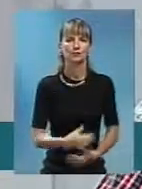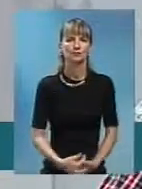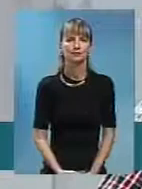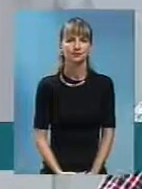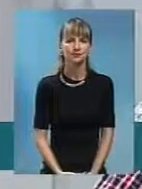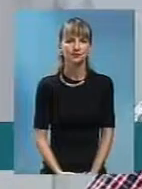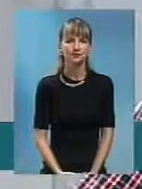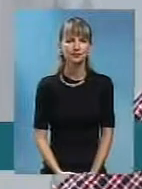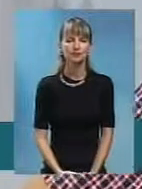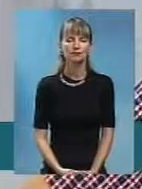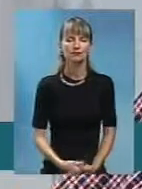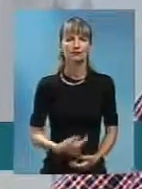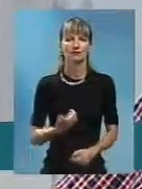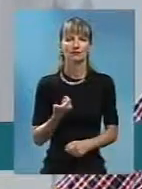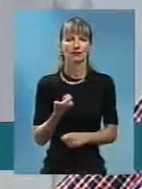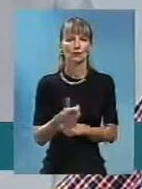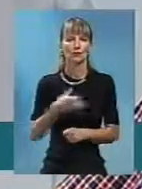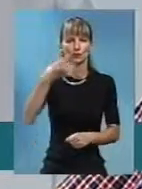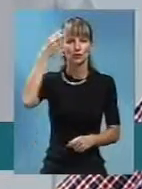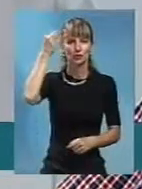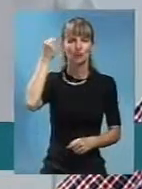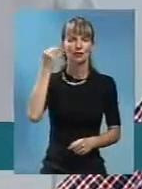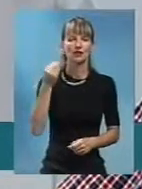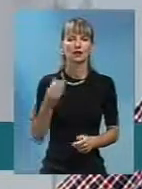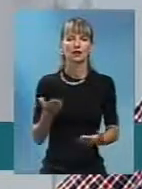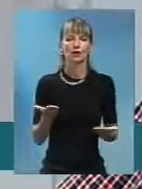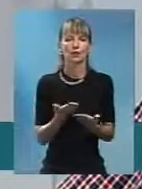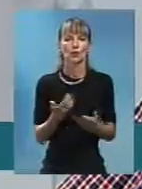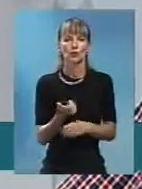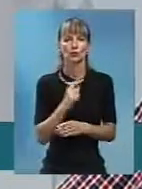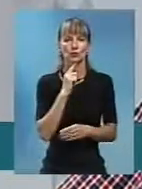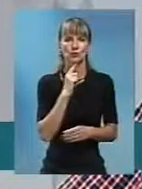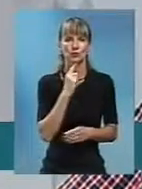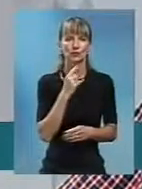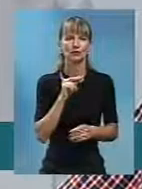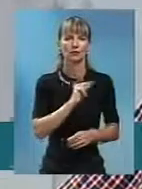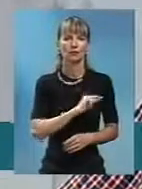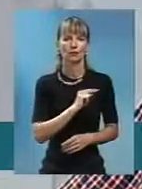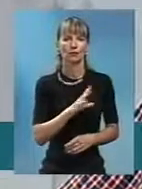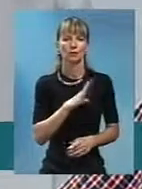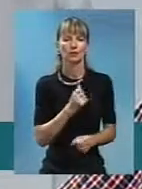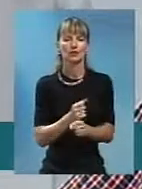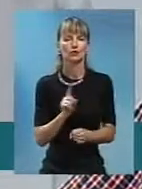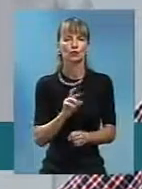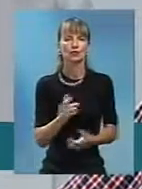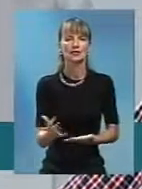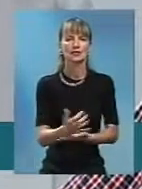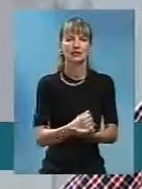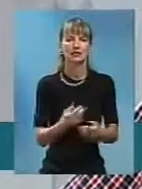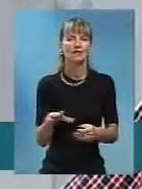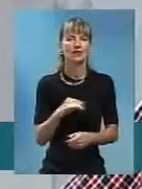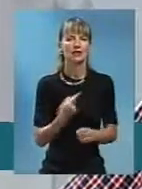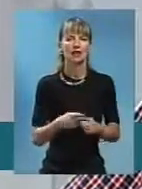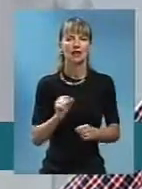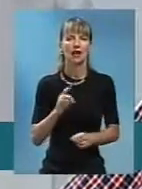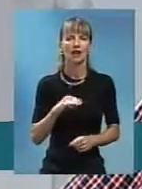в мене забрало мову. Це яка титанічна праця була зроблена, щоб зібрати всі ці артефакти в